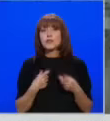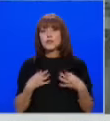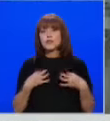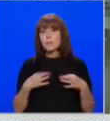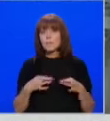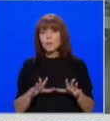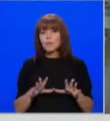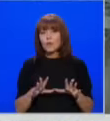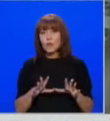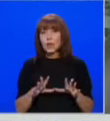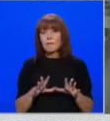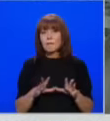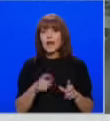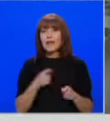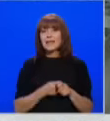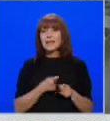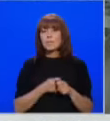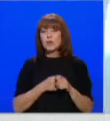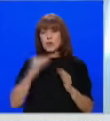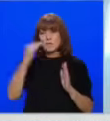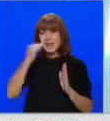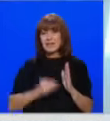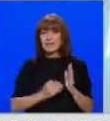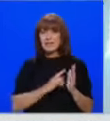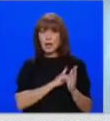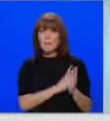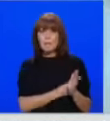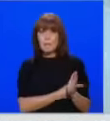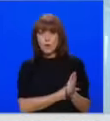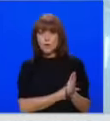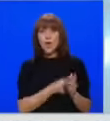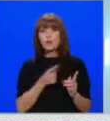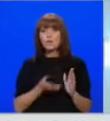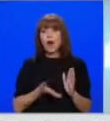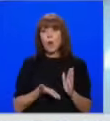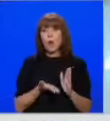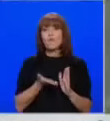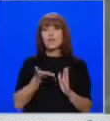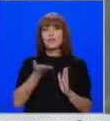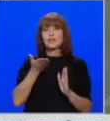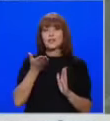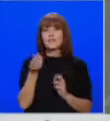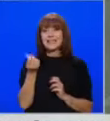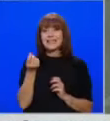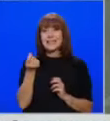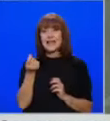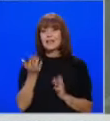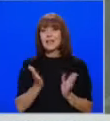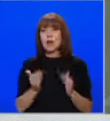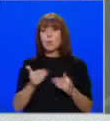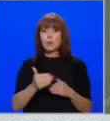работим с много ниски мощности, поради факта, че това увеличава себестойността на продукцията ни. Модерни